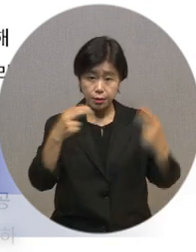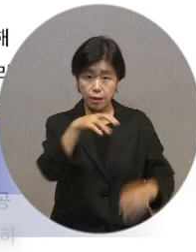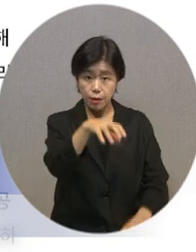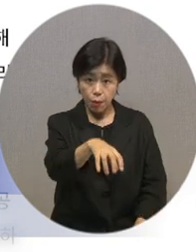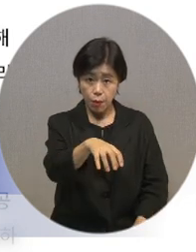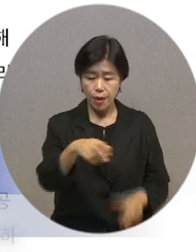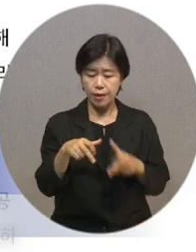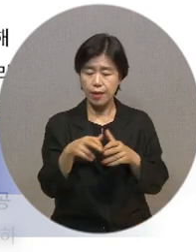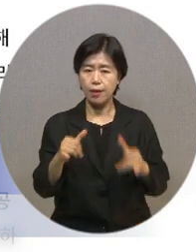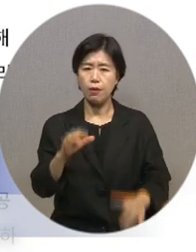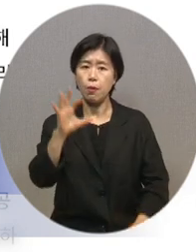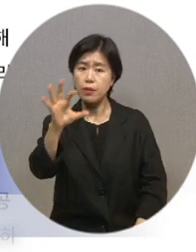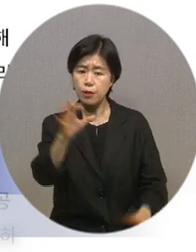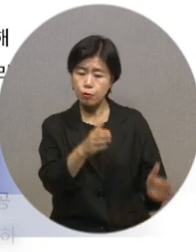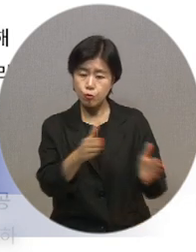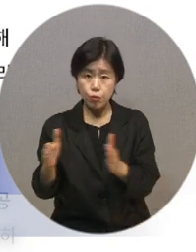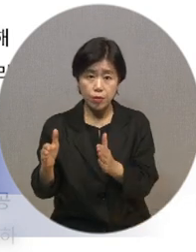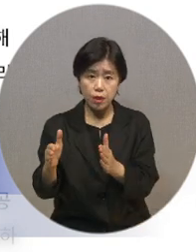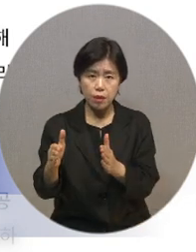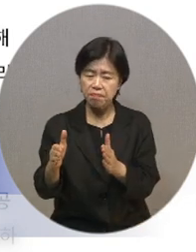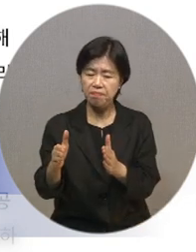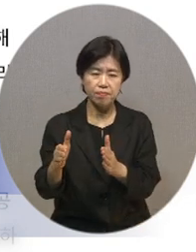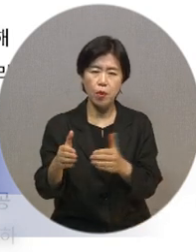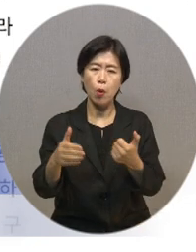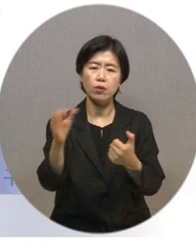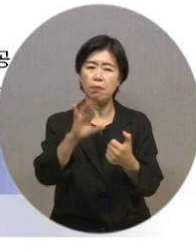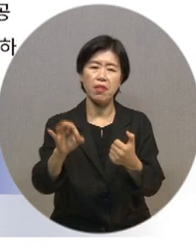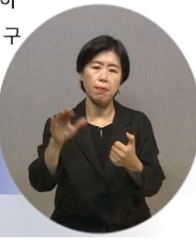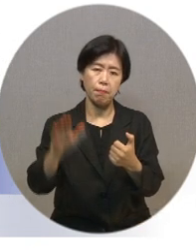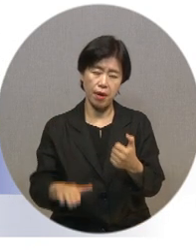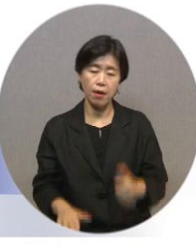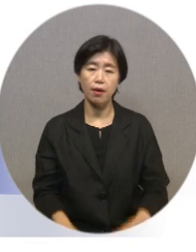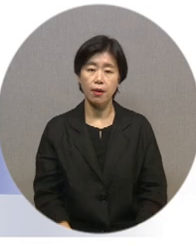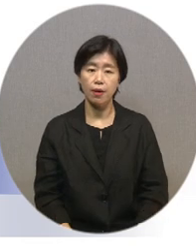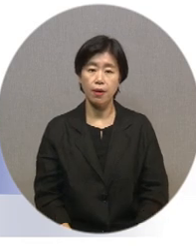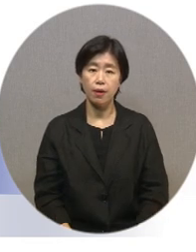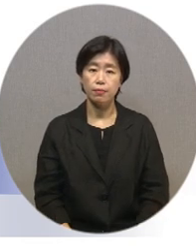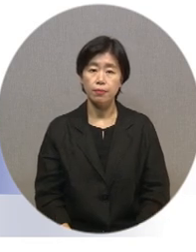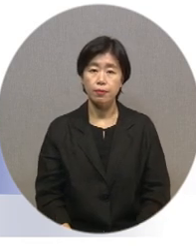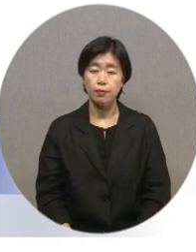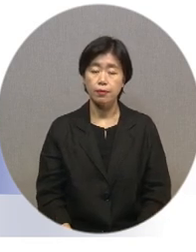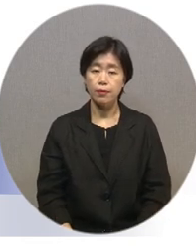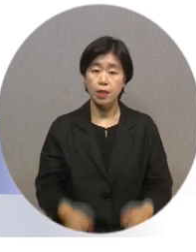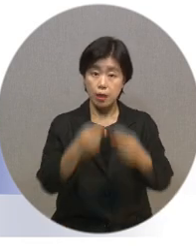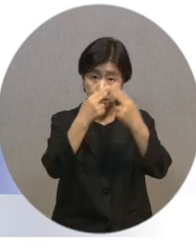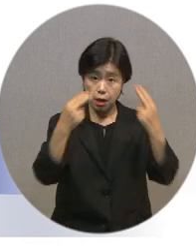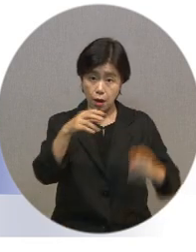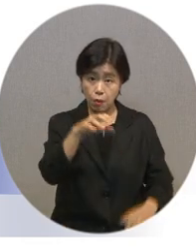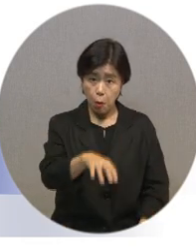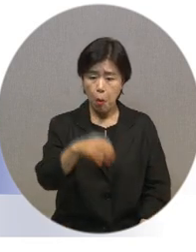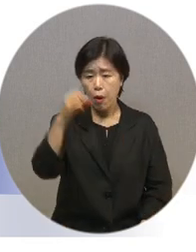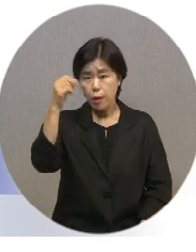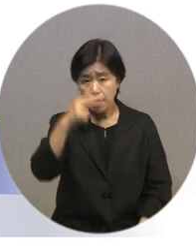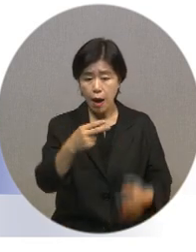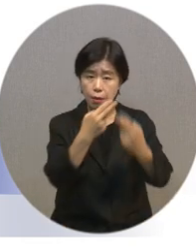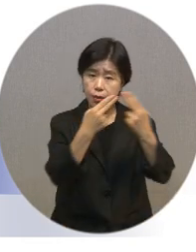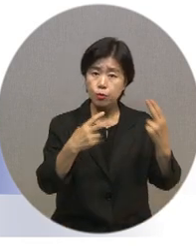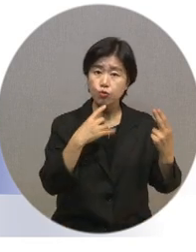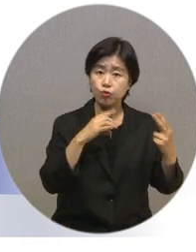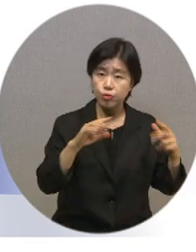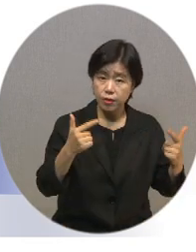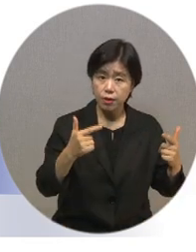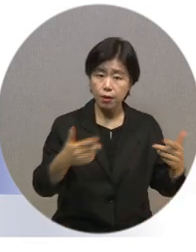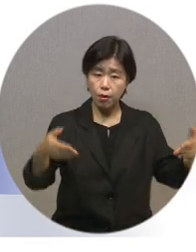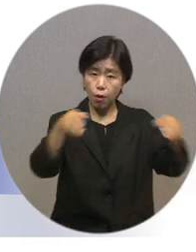장애인 화장실이 갖춰진 곳은 절반에 불과했습니다 아 센터는 장례식장이 단순히 빈 소만이 아니라